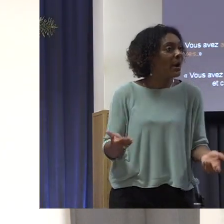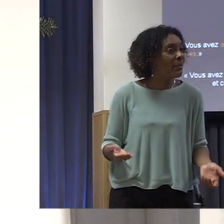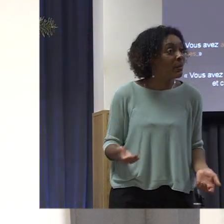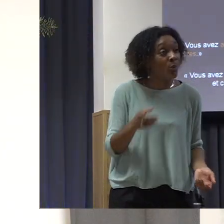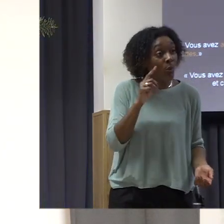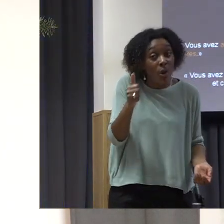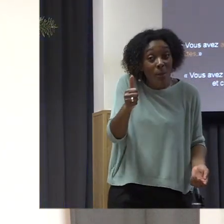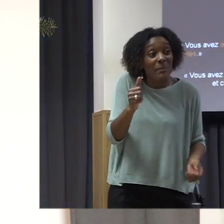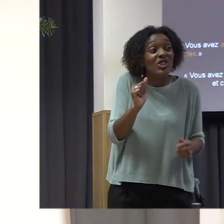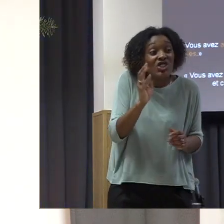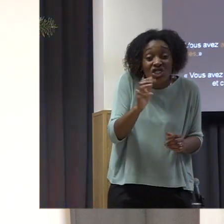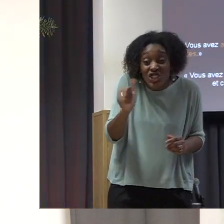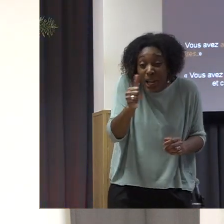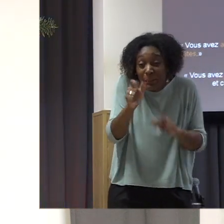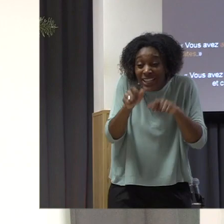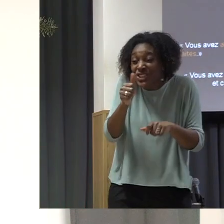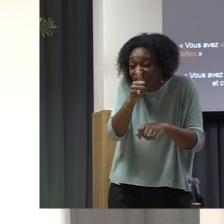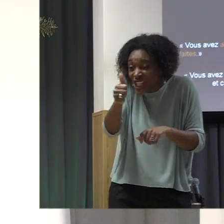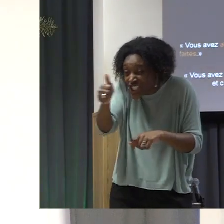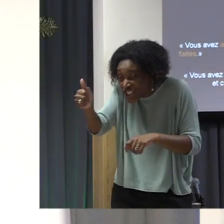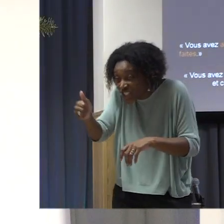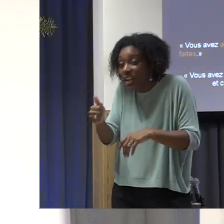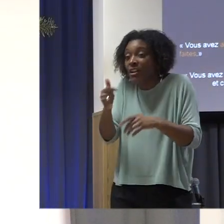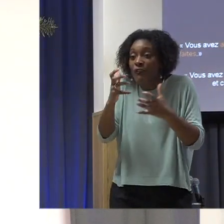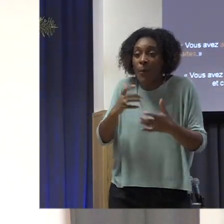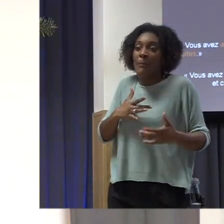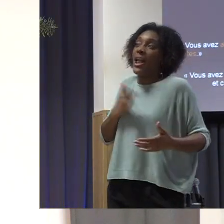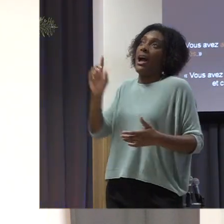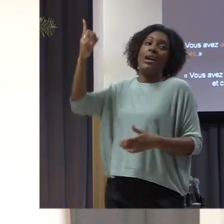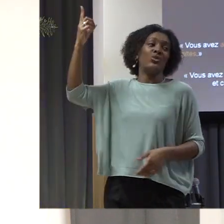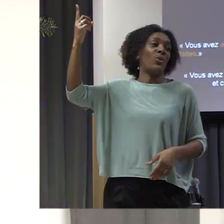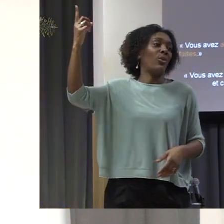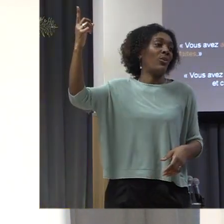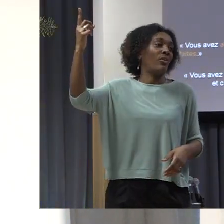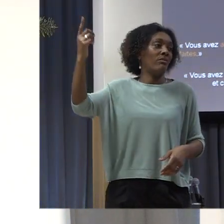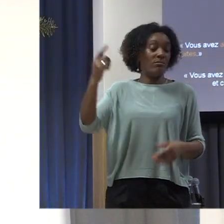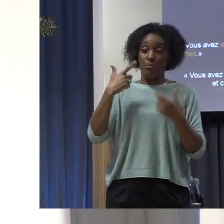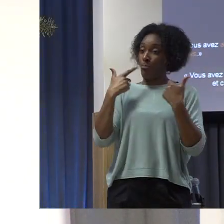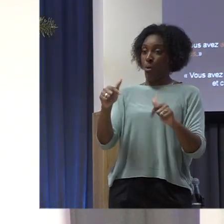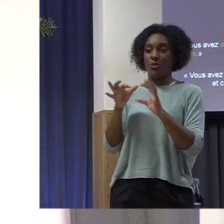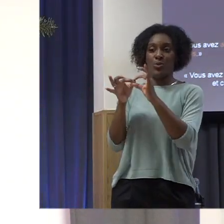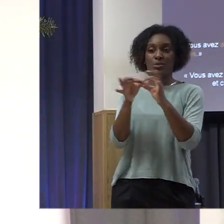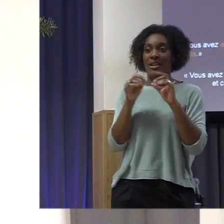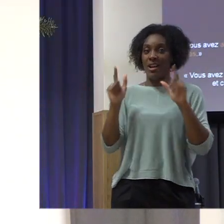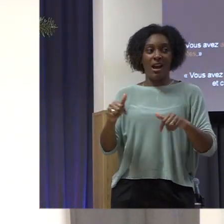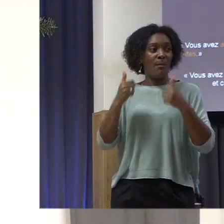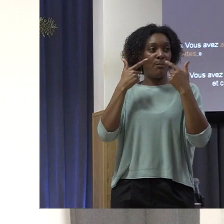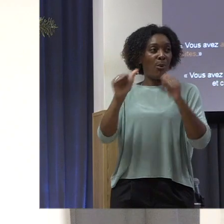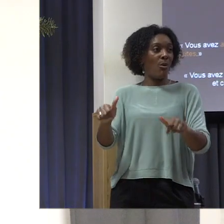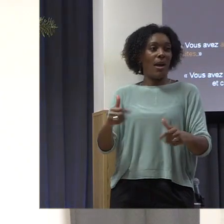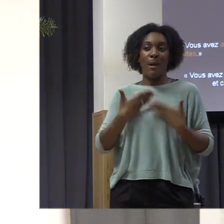l'écoute. Et là encore, la grande différence que nous voyons entre ces chrétiens de Thessalonique et beaucoup